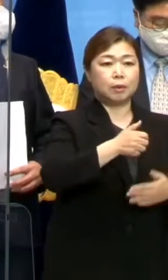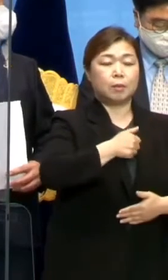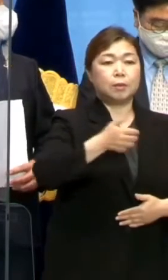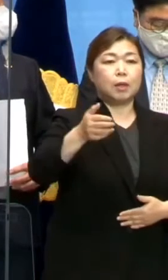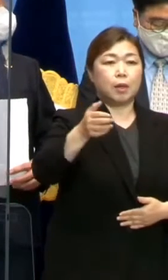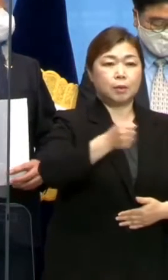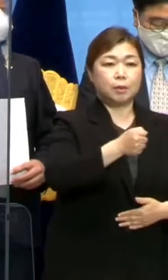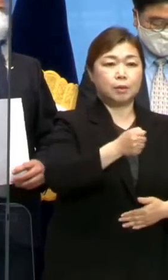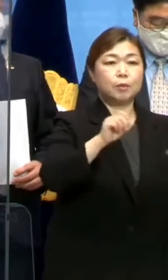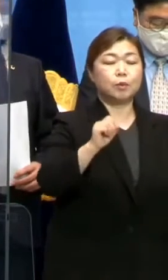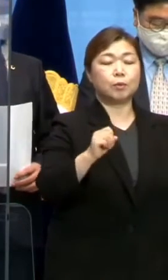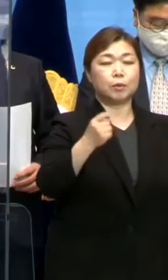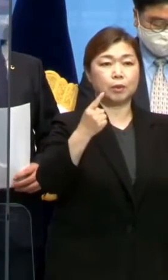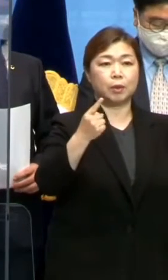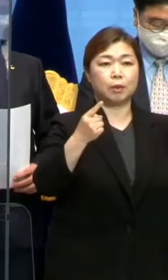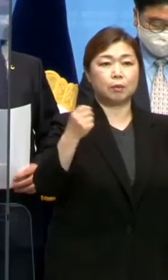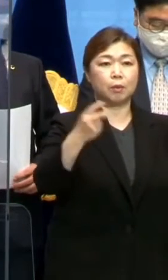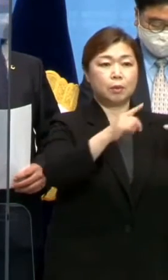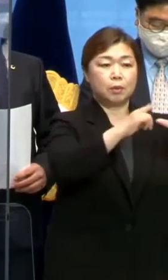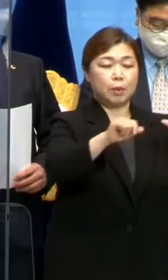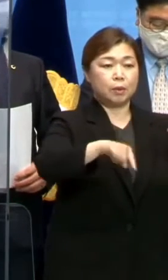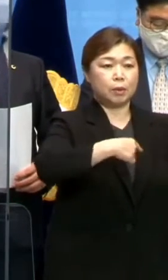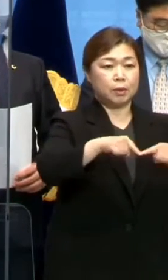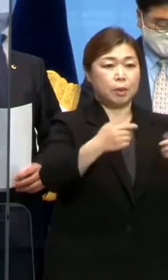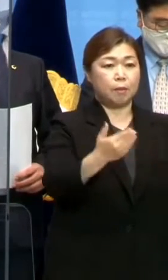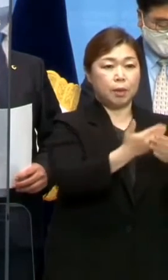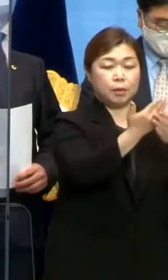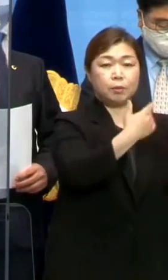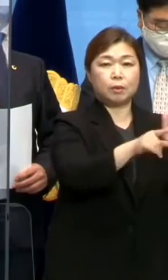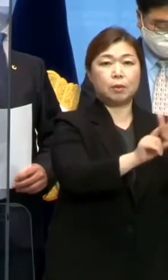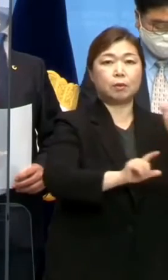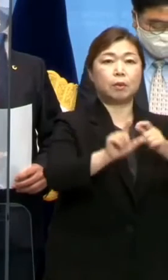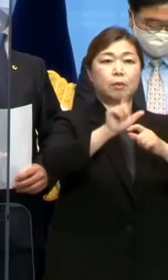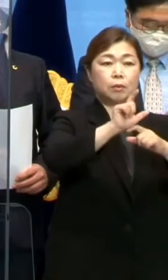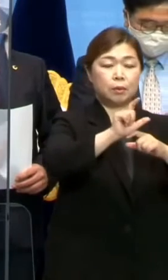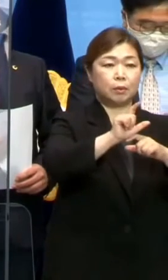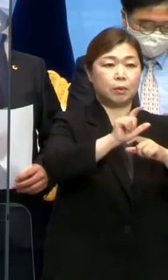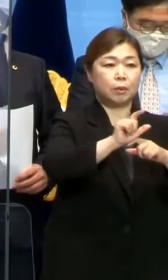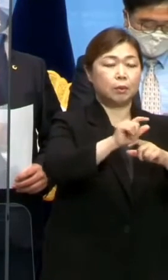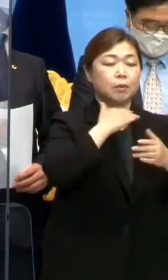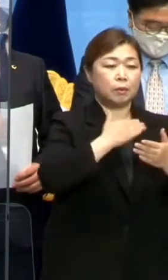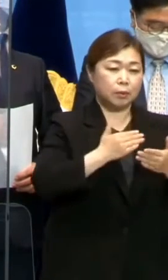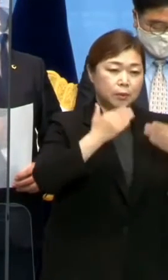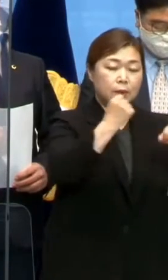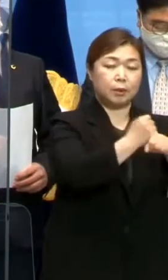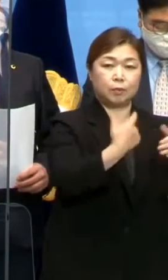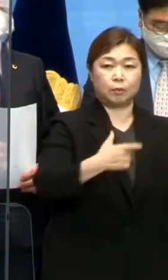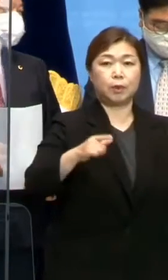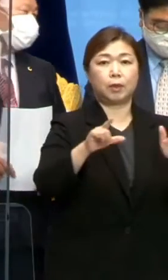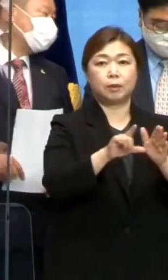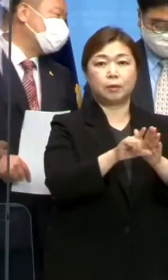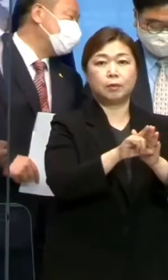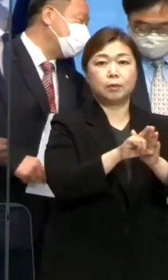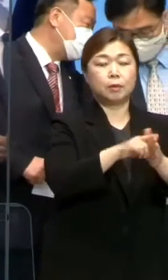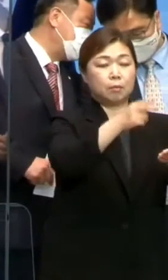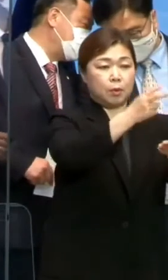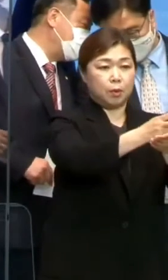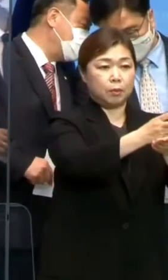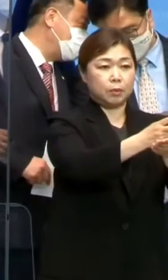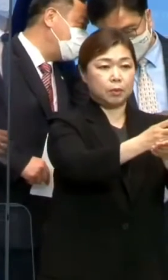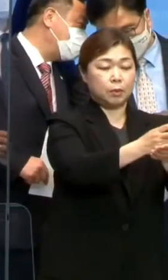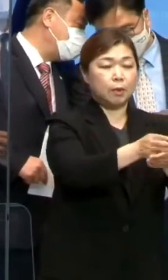갖게 하는 동시에 지방자치 발전을 위해서 더욱 더 어 헌신하게 할 수 있는 법이